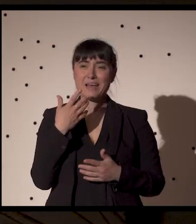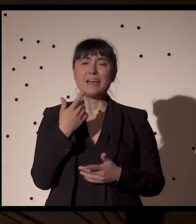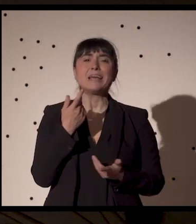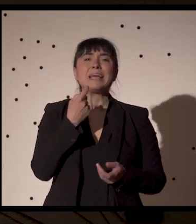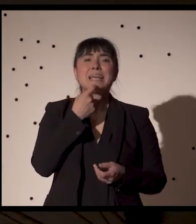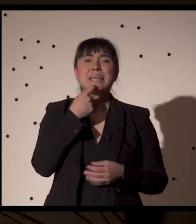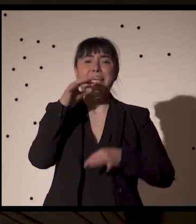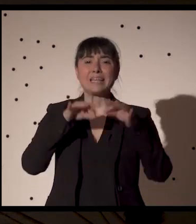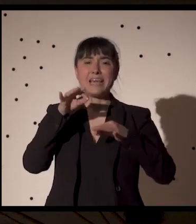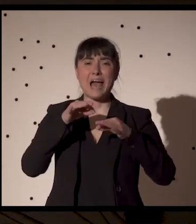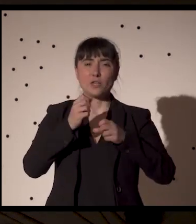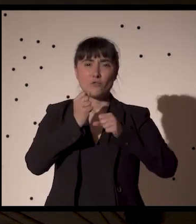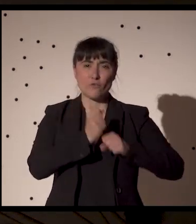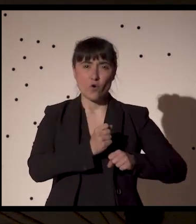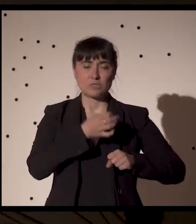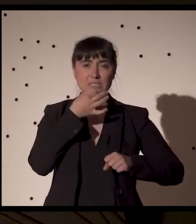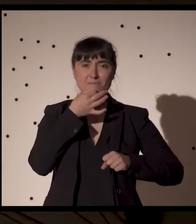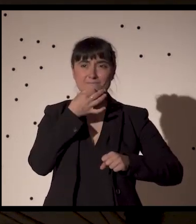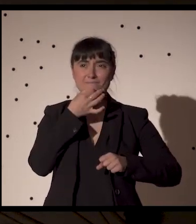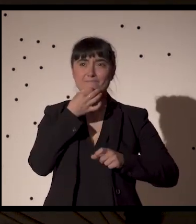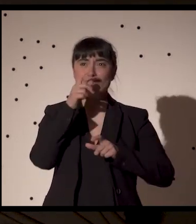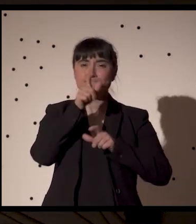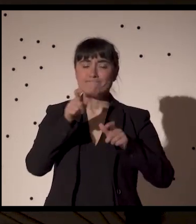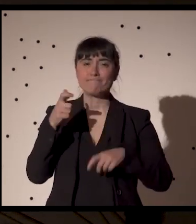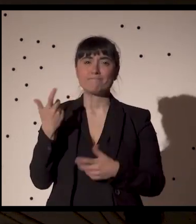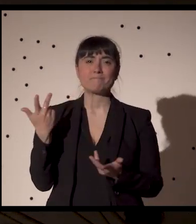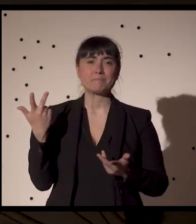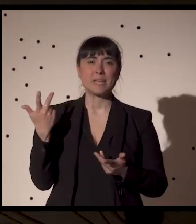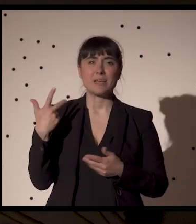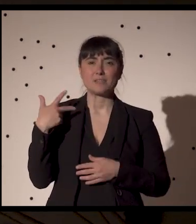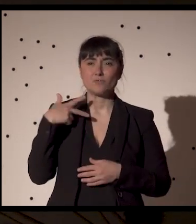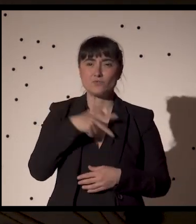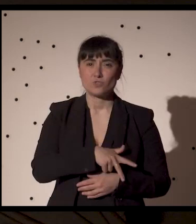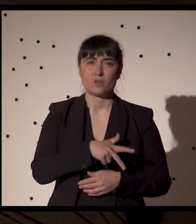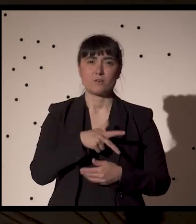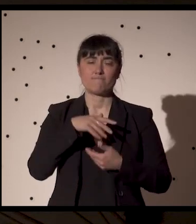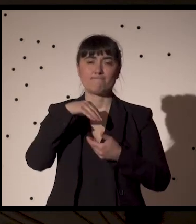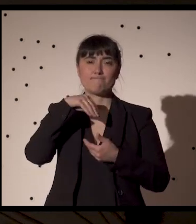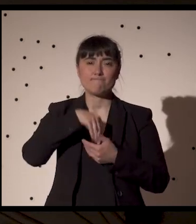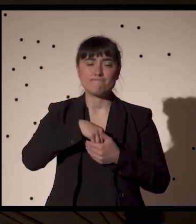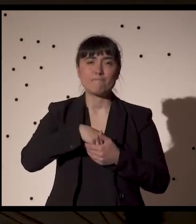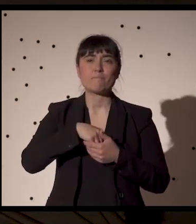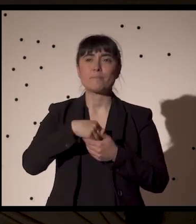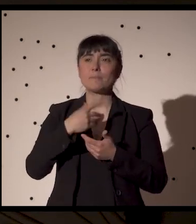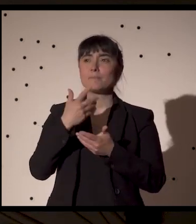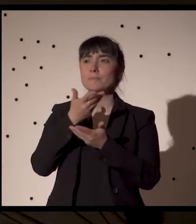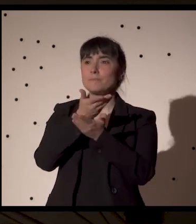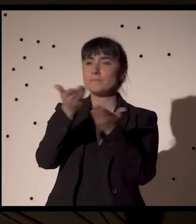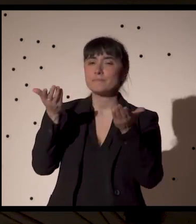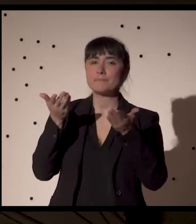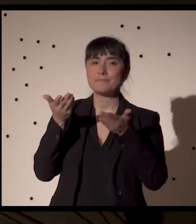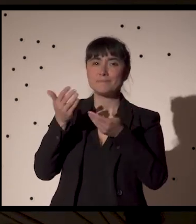ad un teatro impegnato e di ricerca di un teatro che guarda oggi diremmo